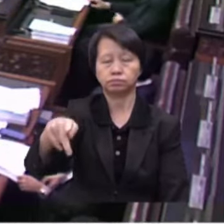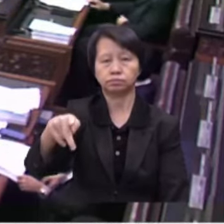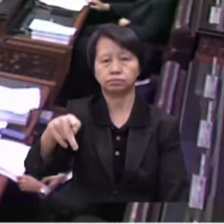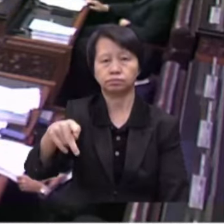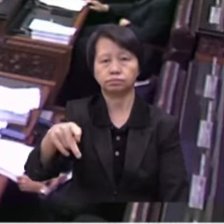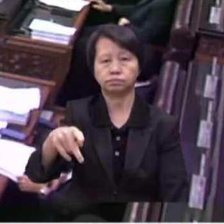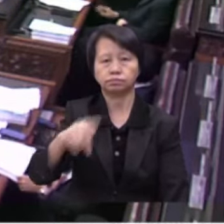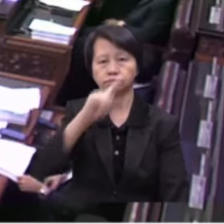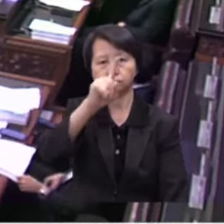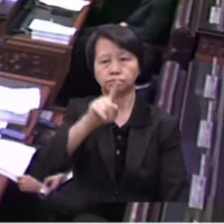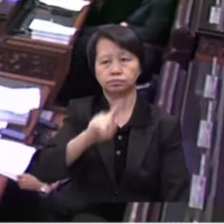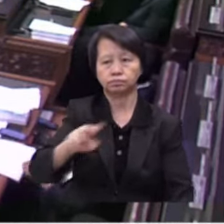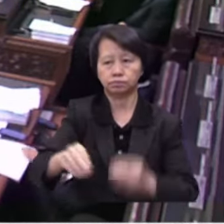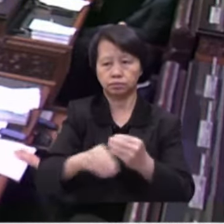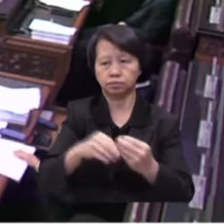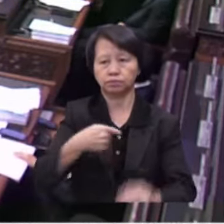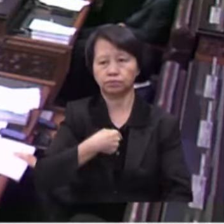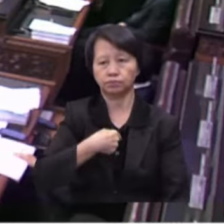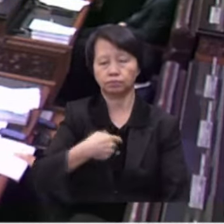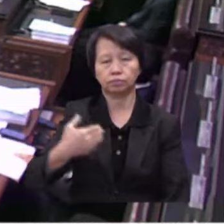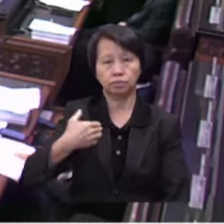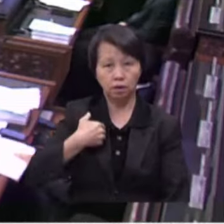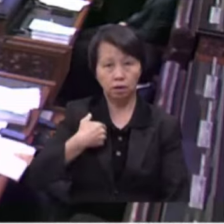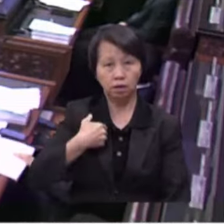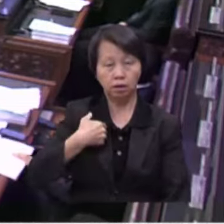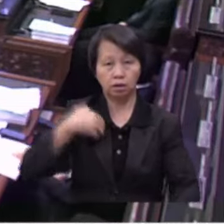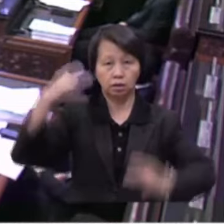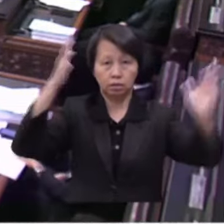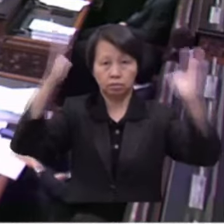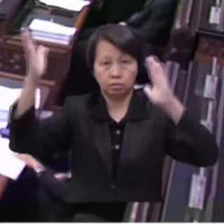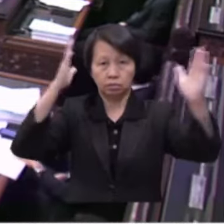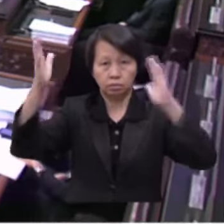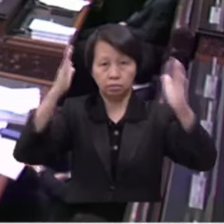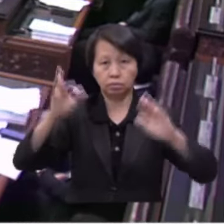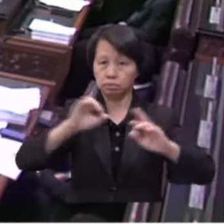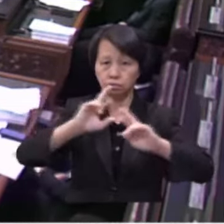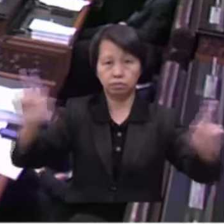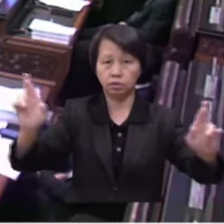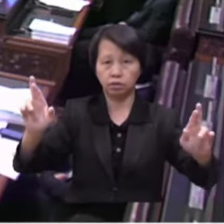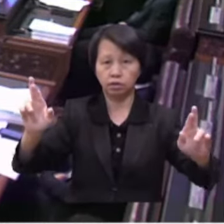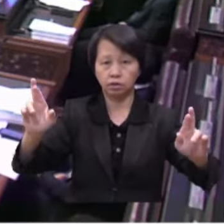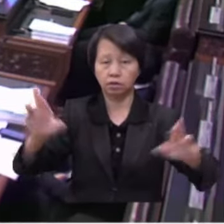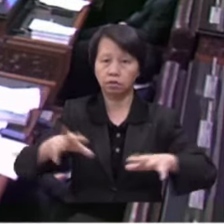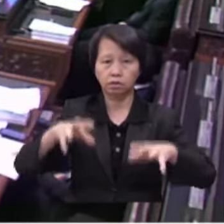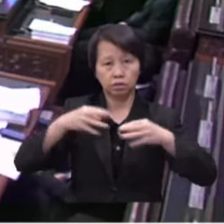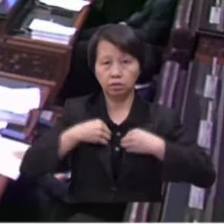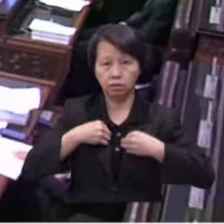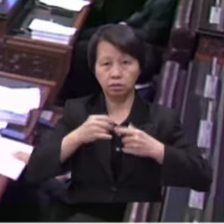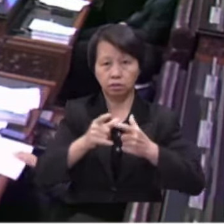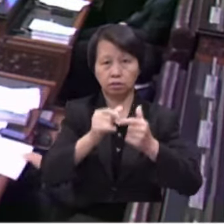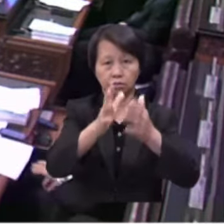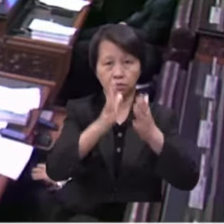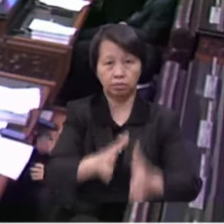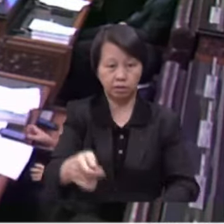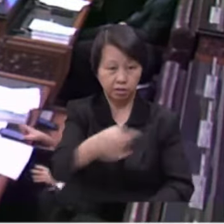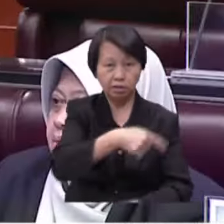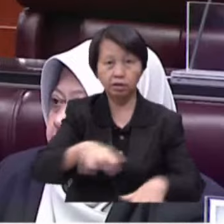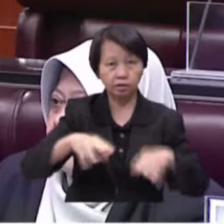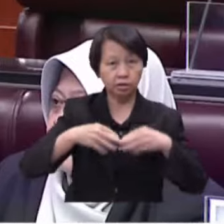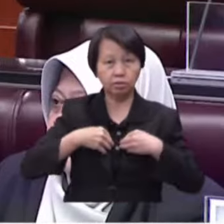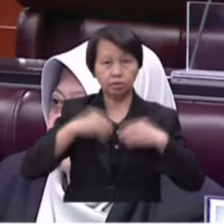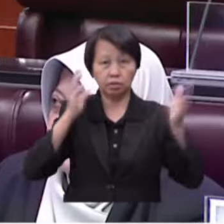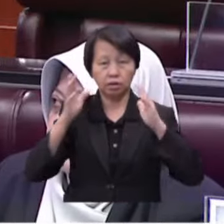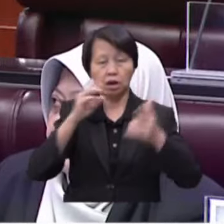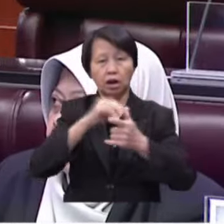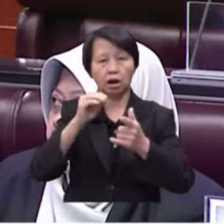soalnya tambahan saya adakah Malaysia sendiri bersedia menerima pelarian-pelarian Ini ataupun